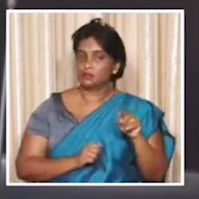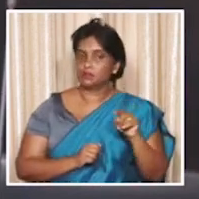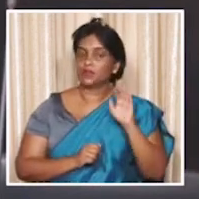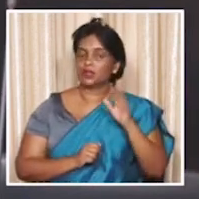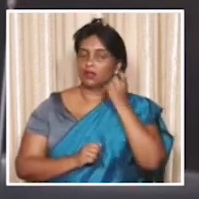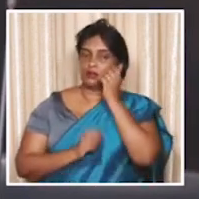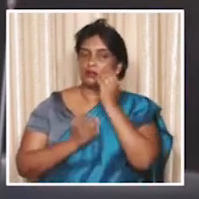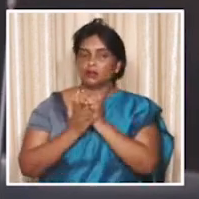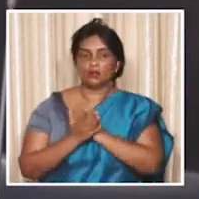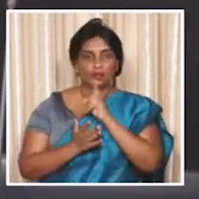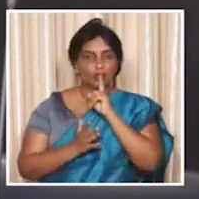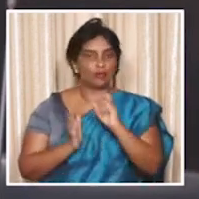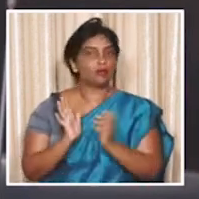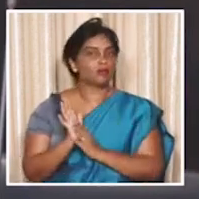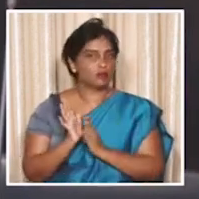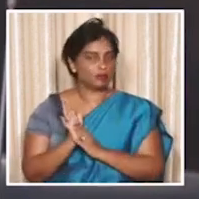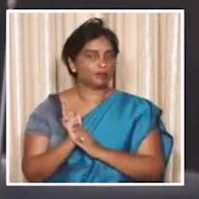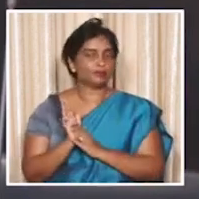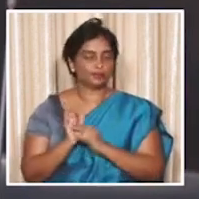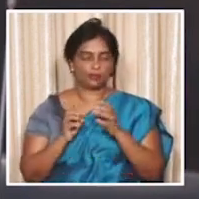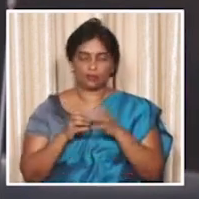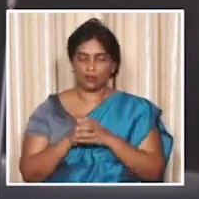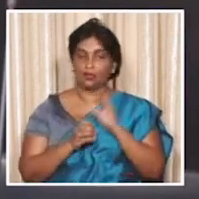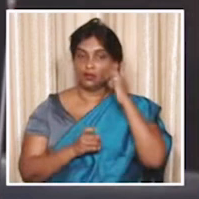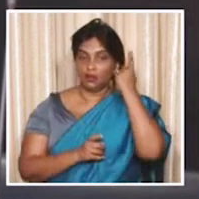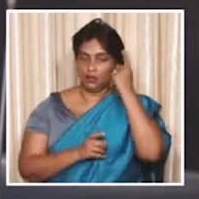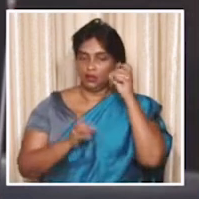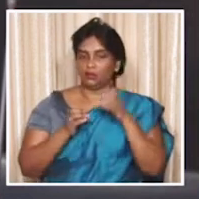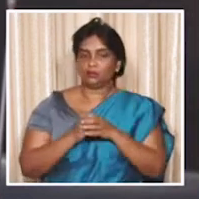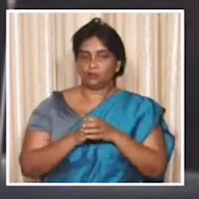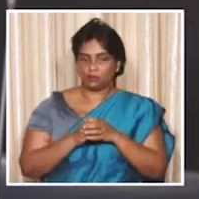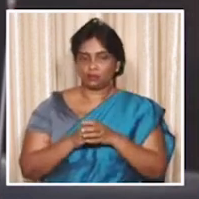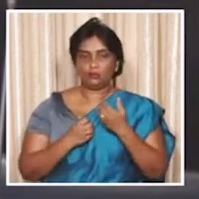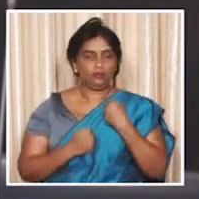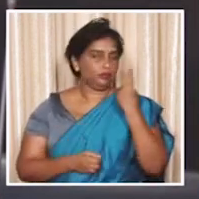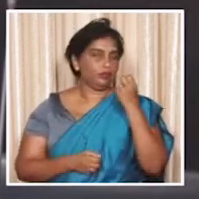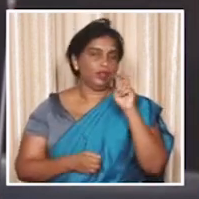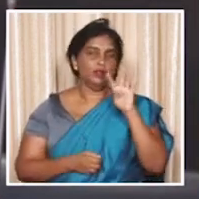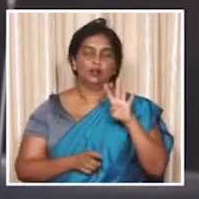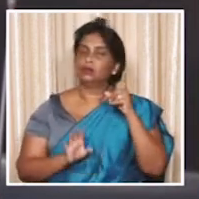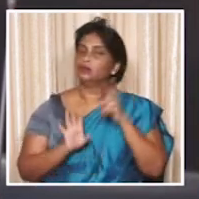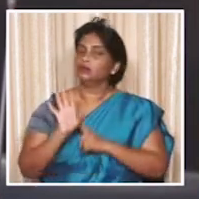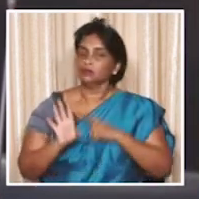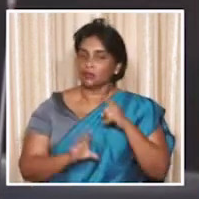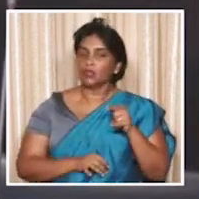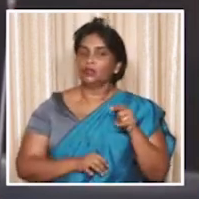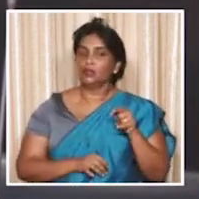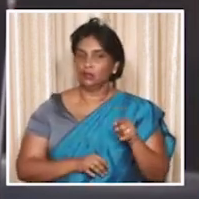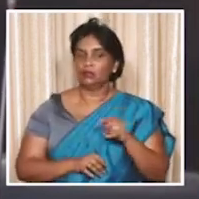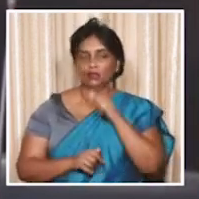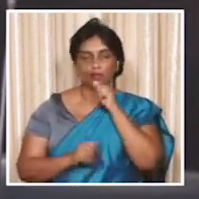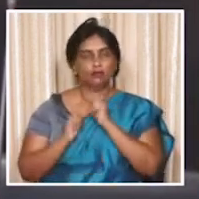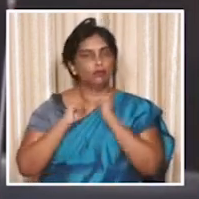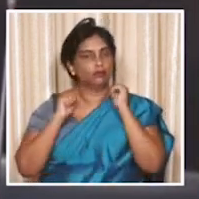විසින් යෝජනා කරලා තියෙන එකට කමිටුවක් පත් කරලා තියෙනවා. විශේෂඥ කමිටුවක් ඒක අපි 2024 අවුරුද්ද තුලදී මේක ඉෂ්ට